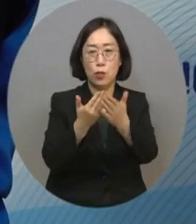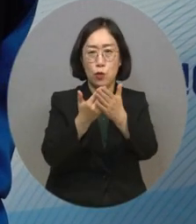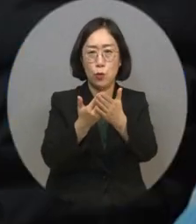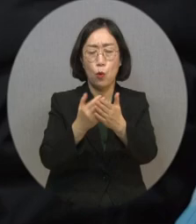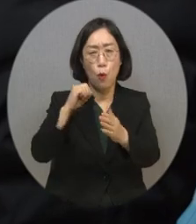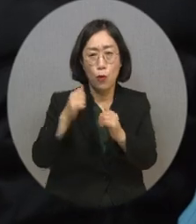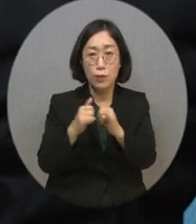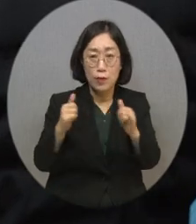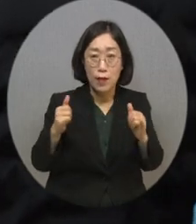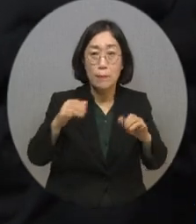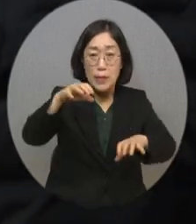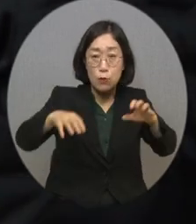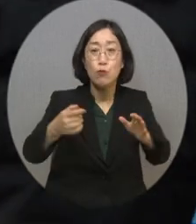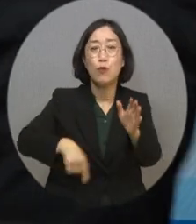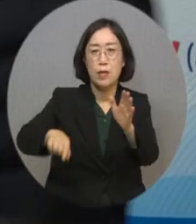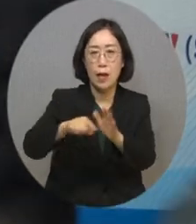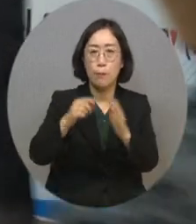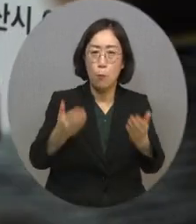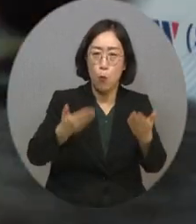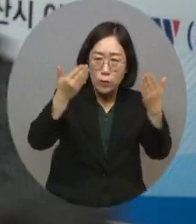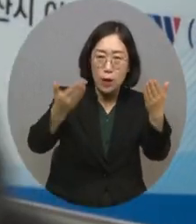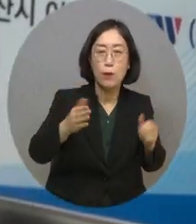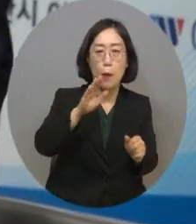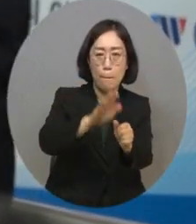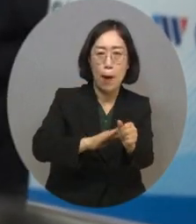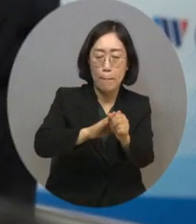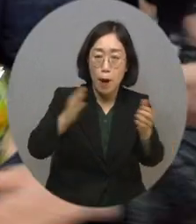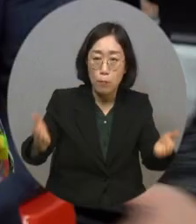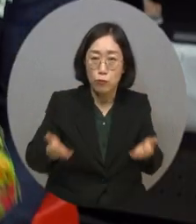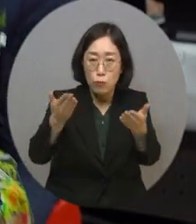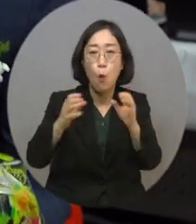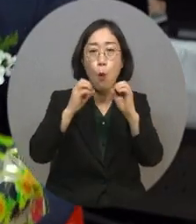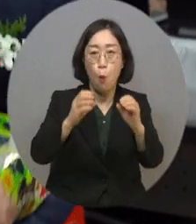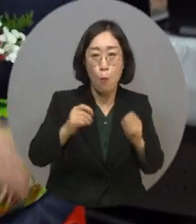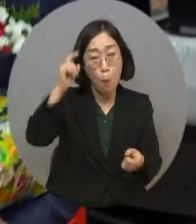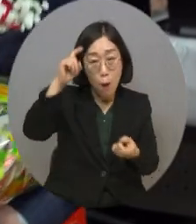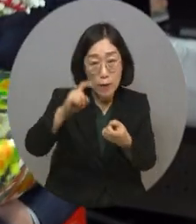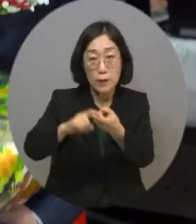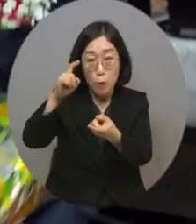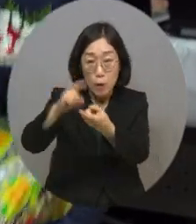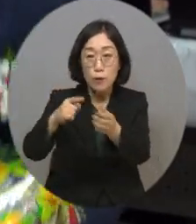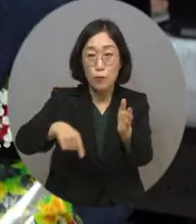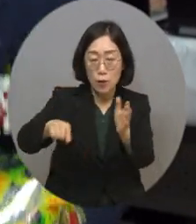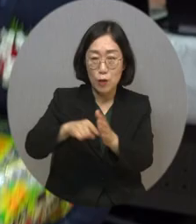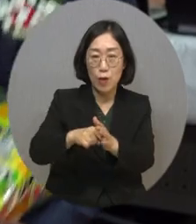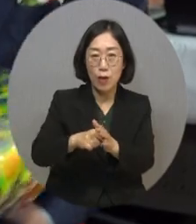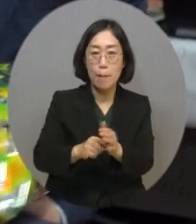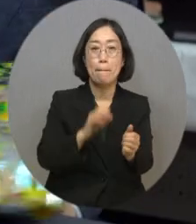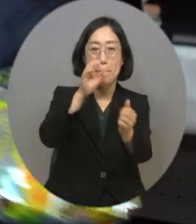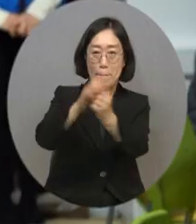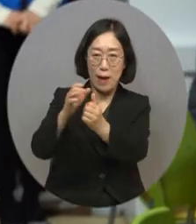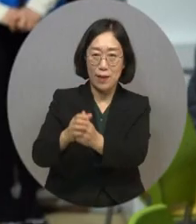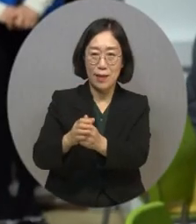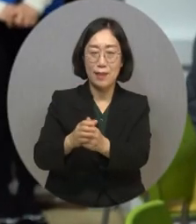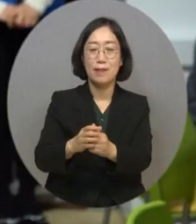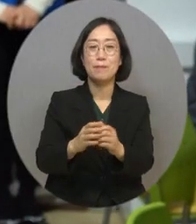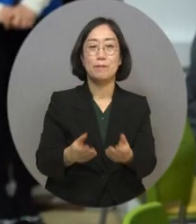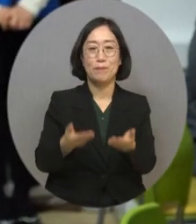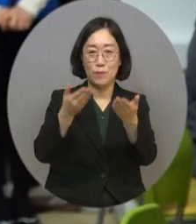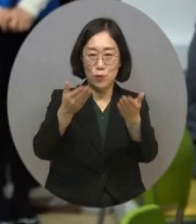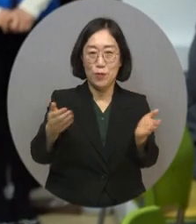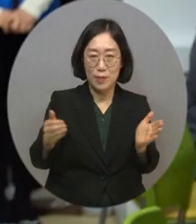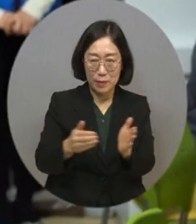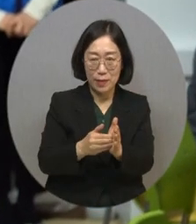주변 이웃을 위한 봉사활동을 널리 장려하고 홍보와 관심을 위해 위촉장 수여가 함께 진행되었습니다.